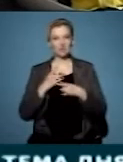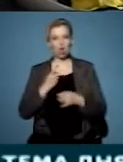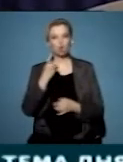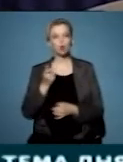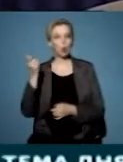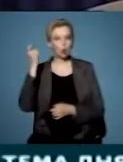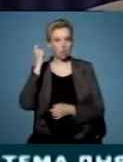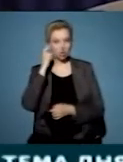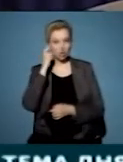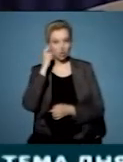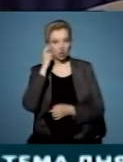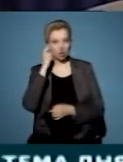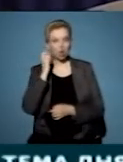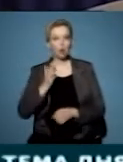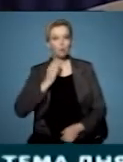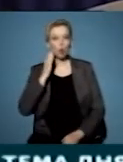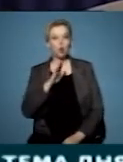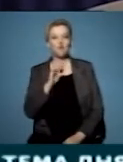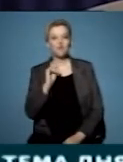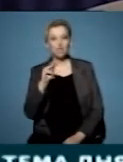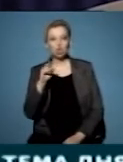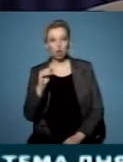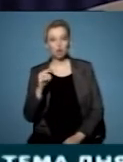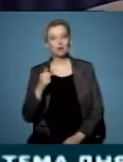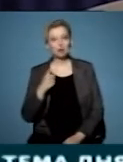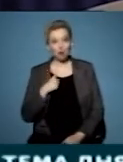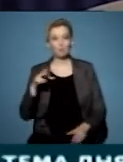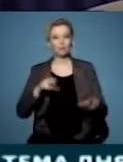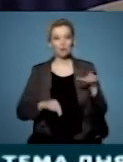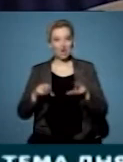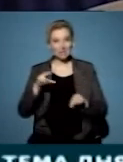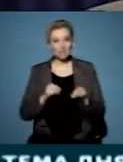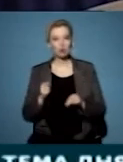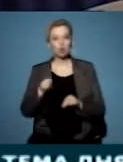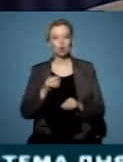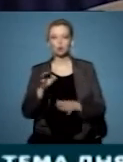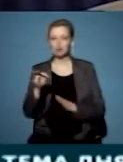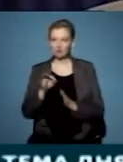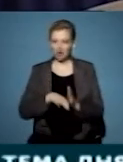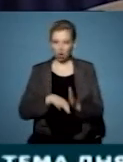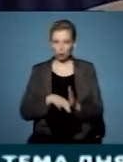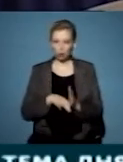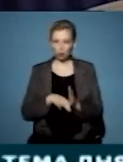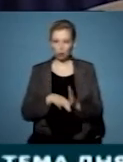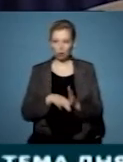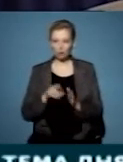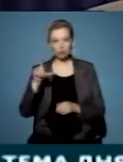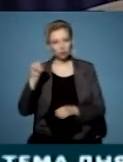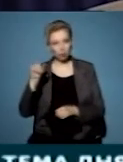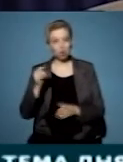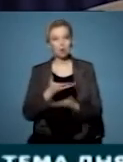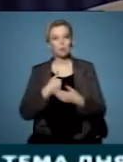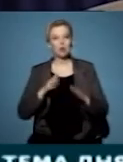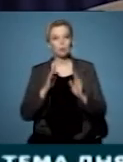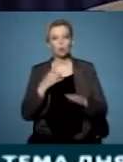100-річчя Буковинської віччі, і я надіюся на те, що зразу же з понеділка ми